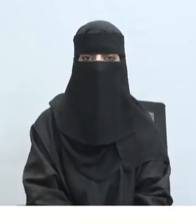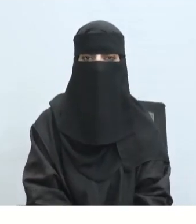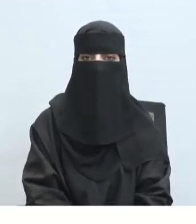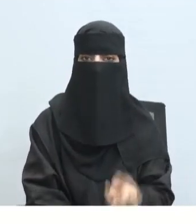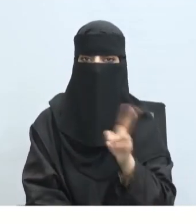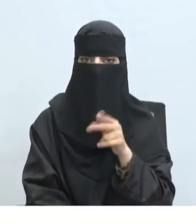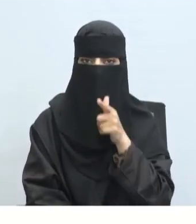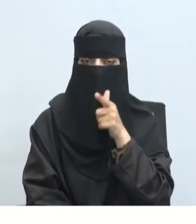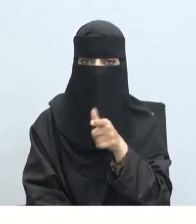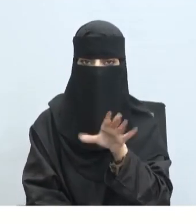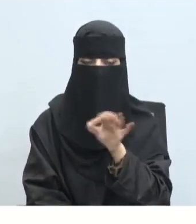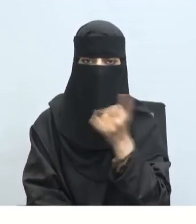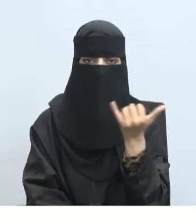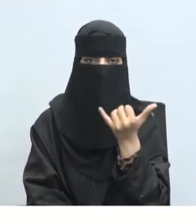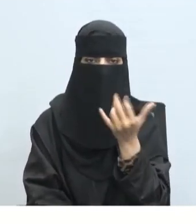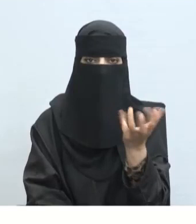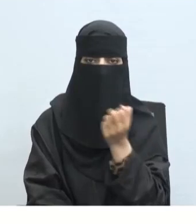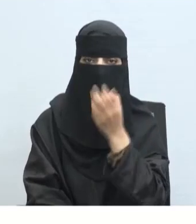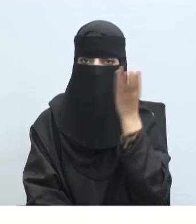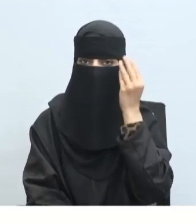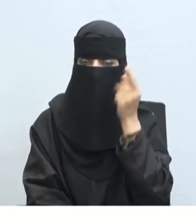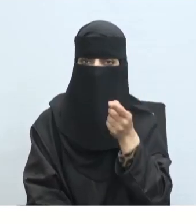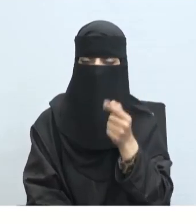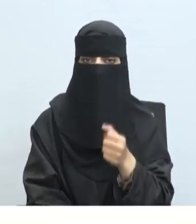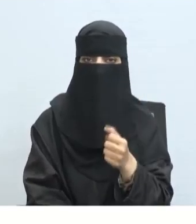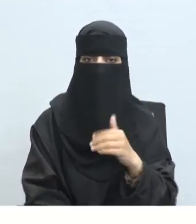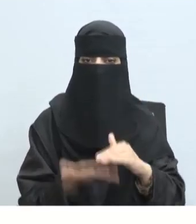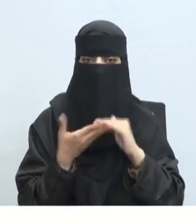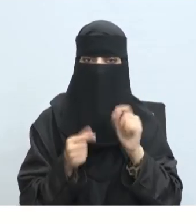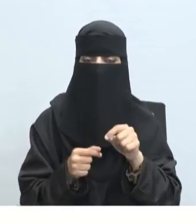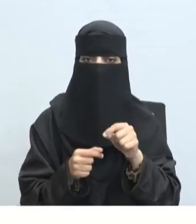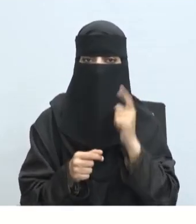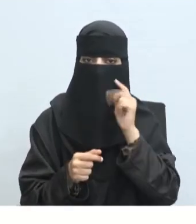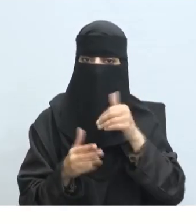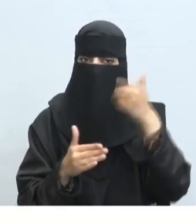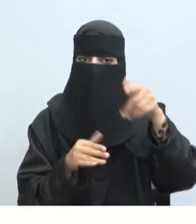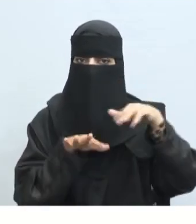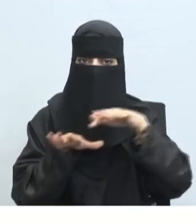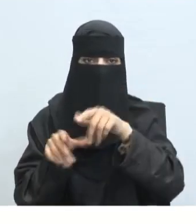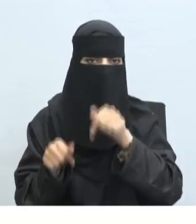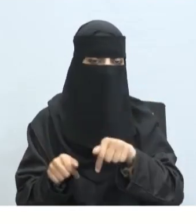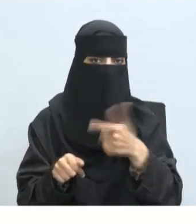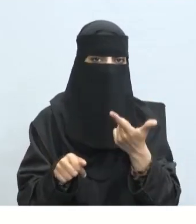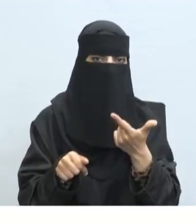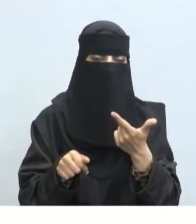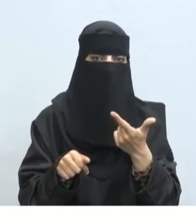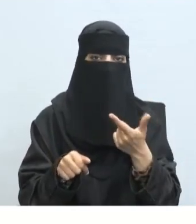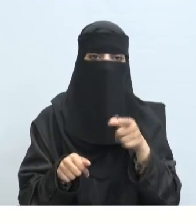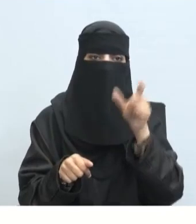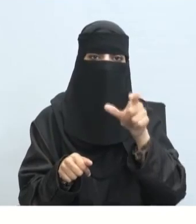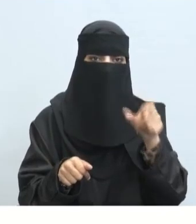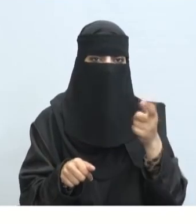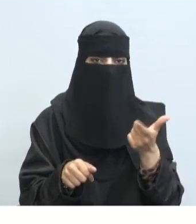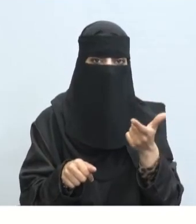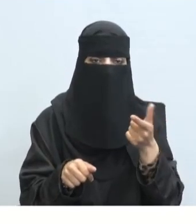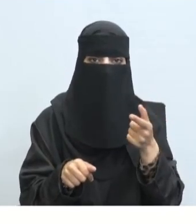ذكرنا ان هنالك اهميه لجمع المعلومات جمع المعلومات تساعدنا في توقع الحضور توقع ايضا ما